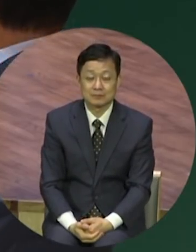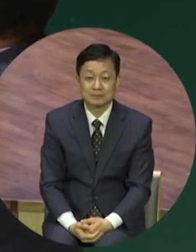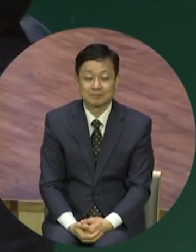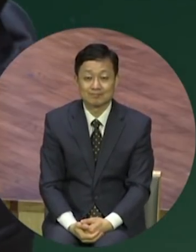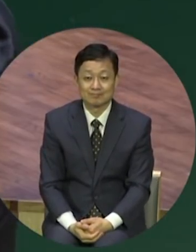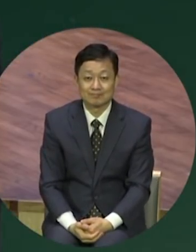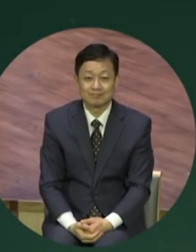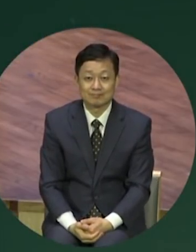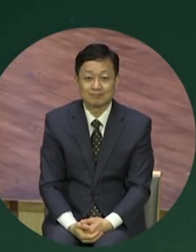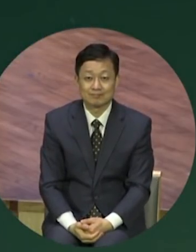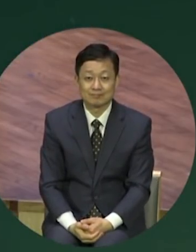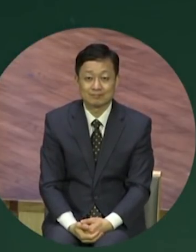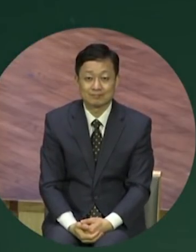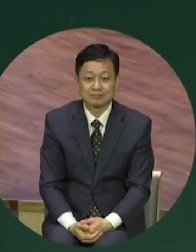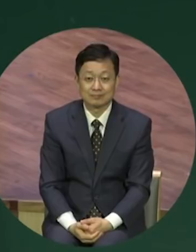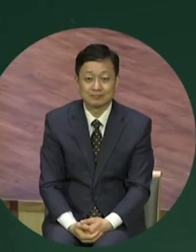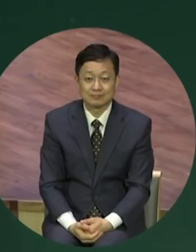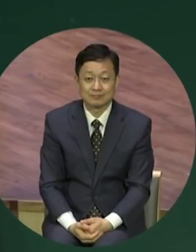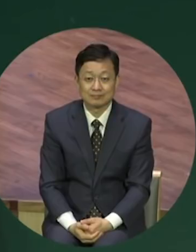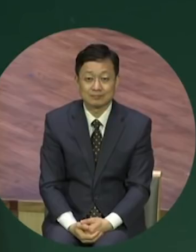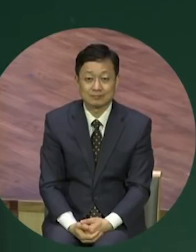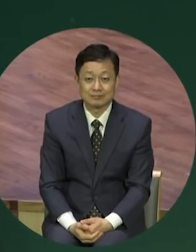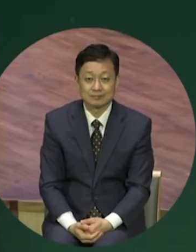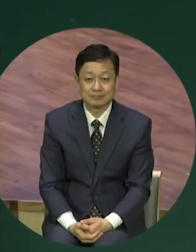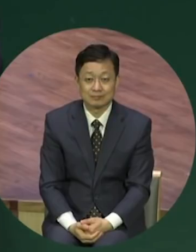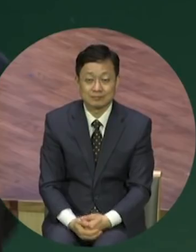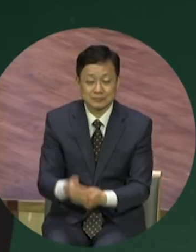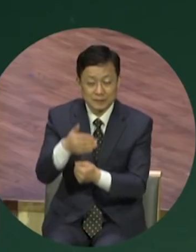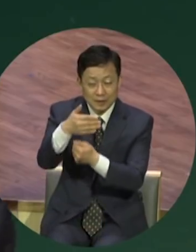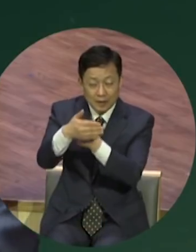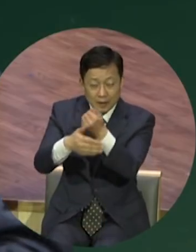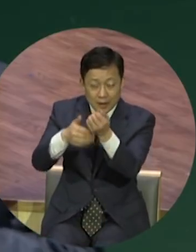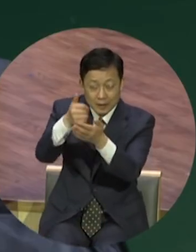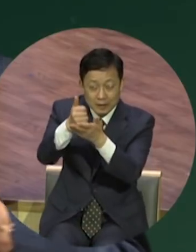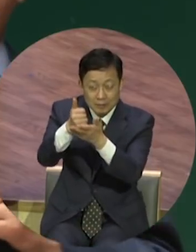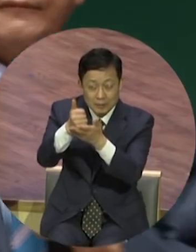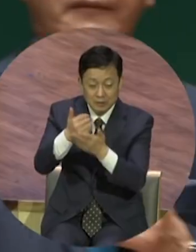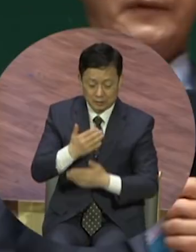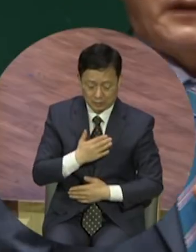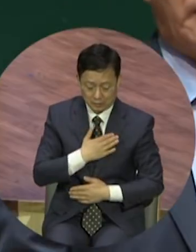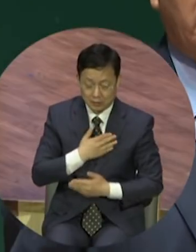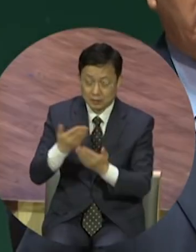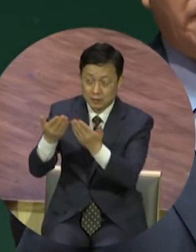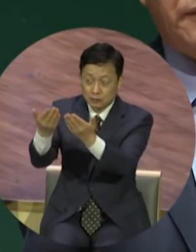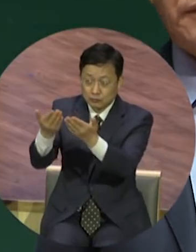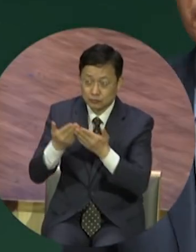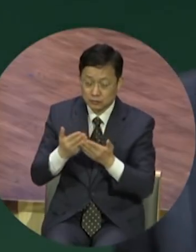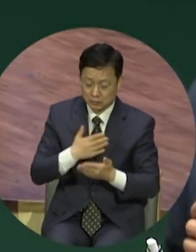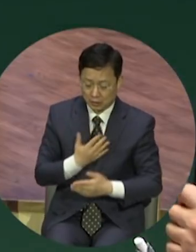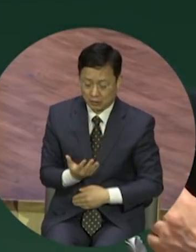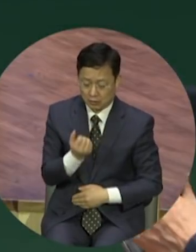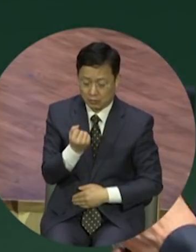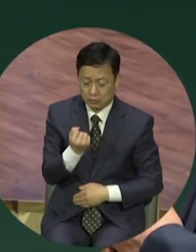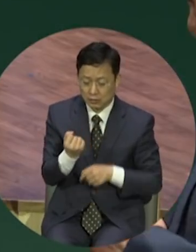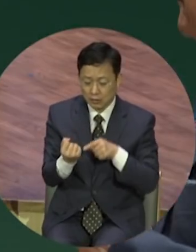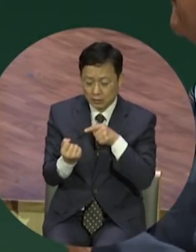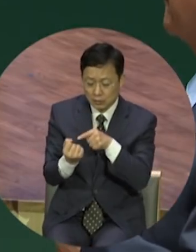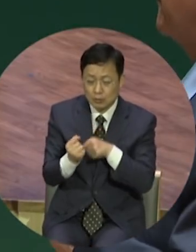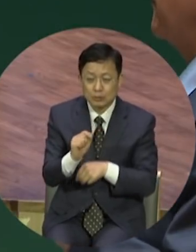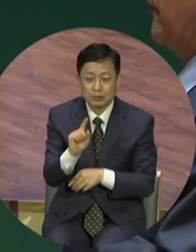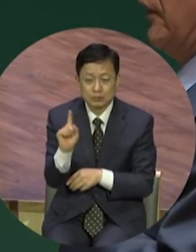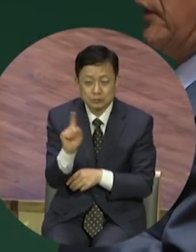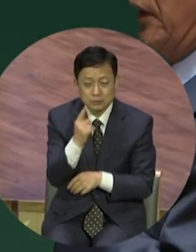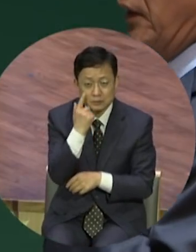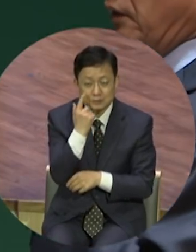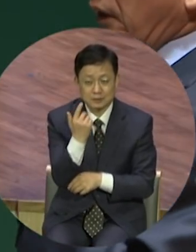하나님이 나에게 주신 나의 것은 뭡니까? So what is that prayer and what is that God-given thing God has entrusted solely to